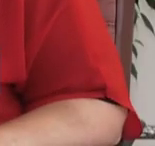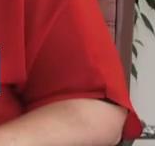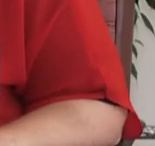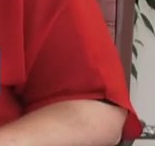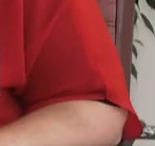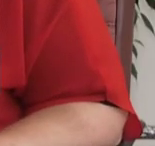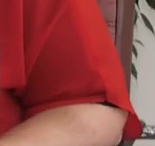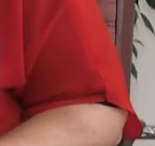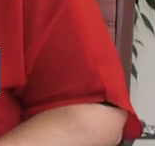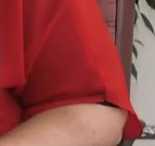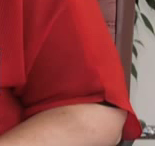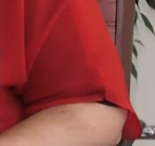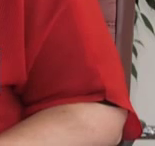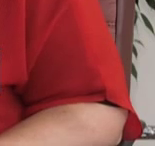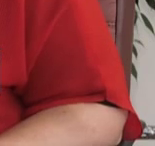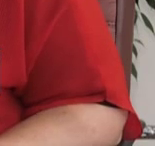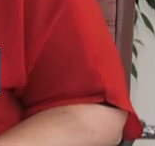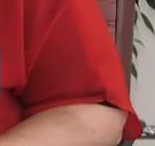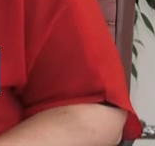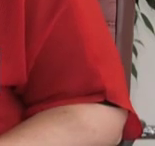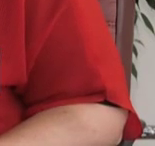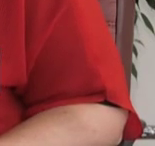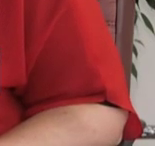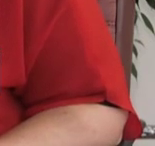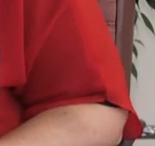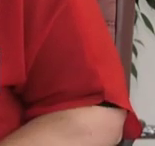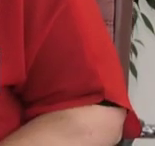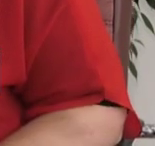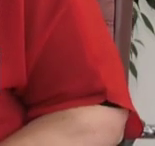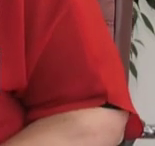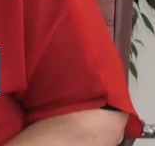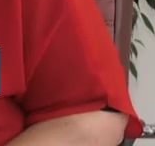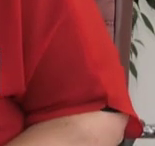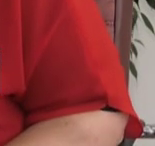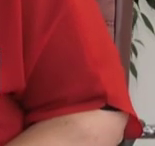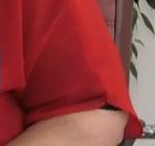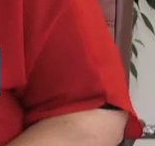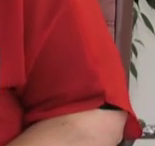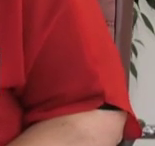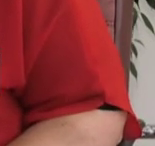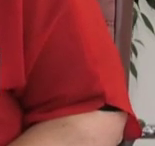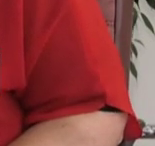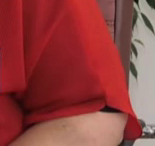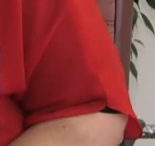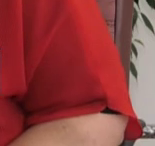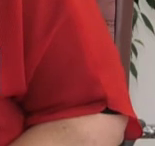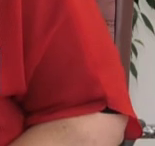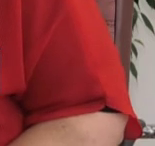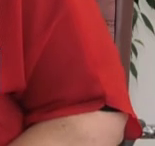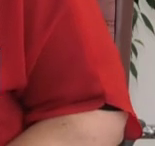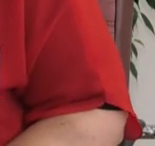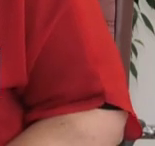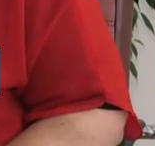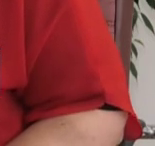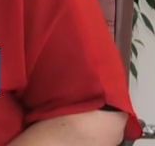еще процентов на стадии готовности но 10 процентов там есть небольшое отставание но я думаю что это отставание но и